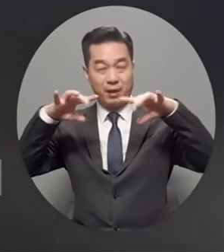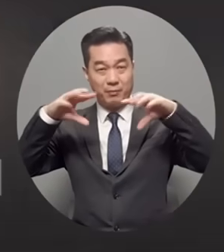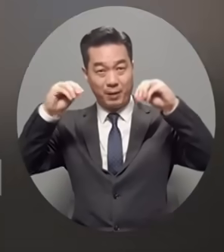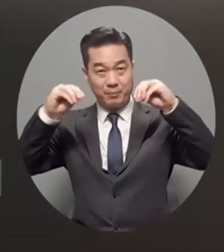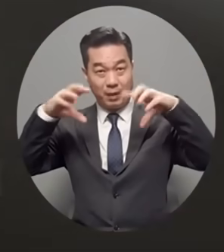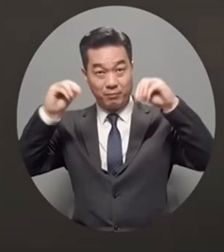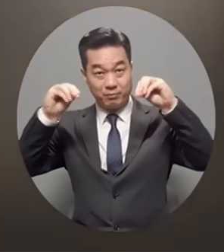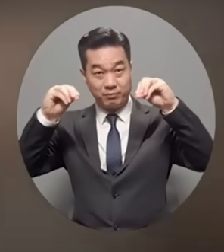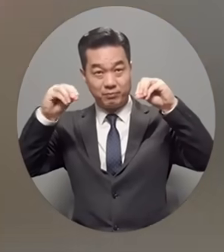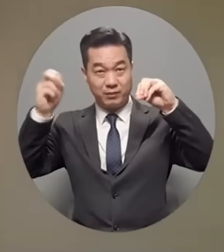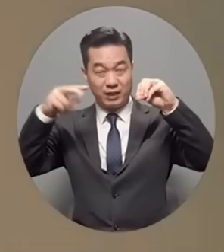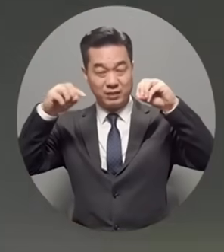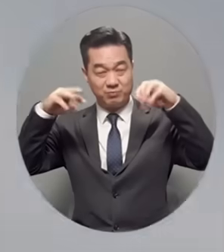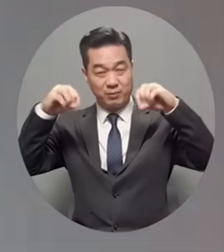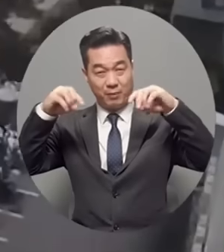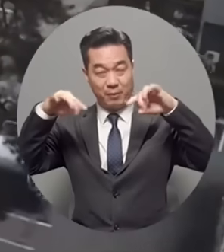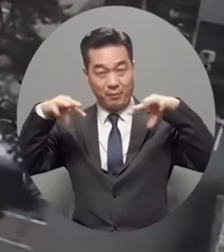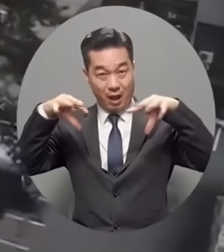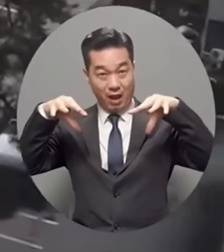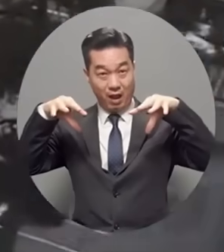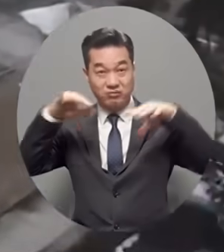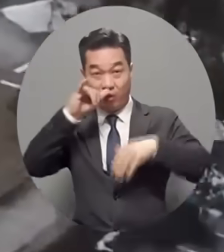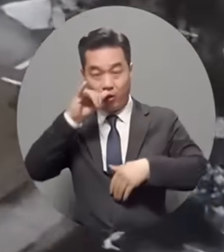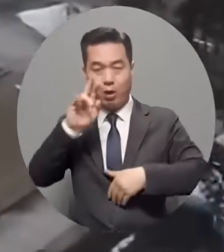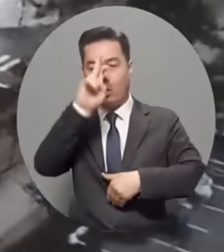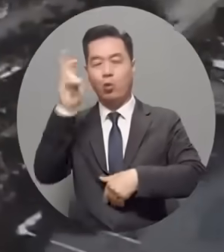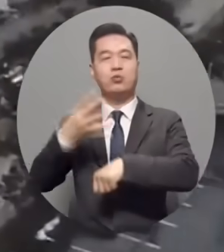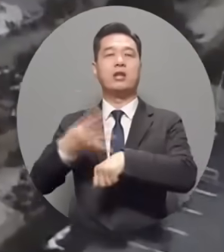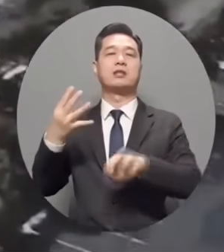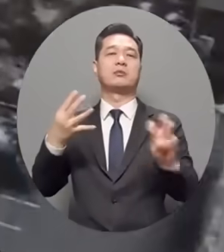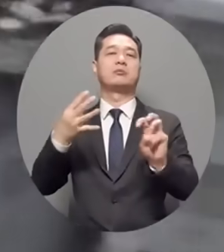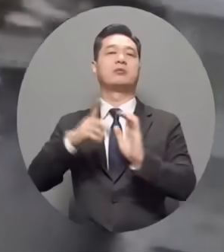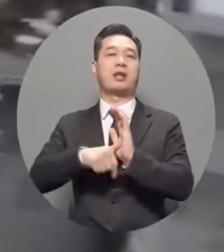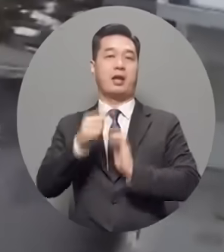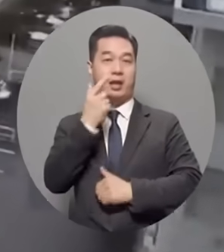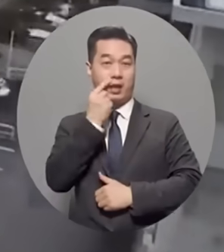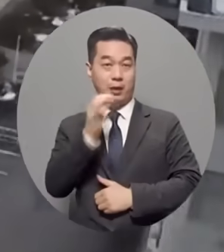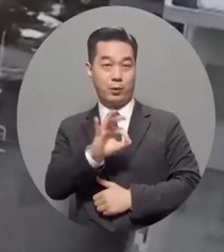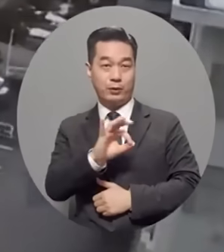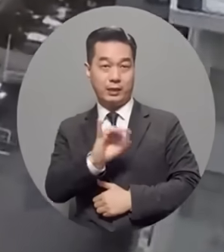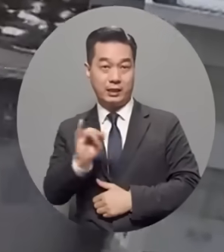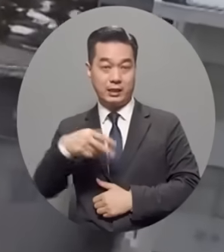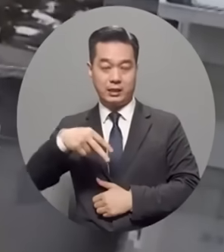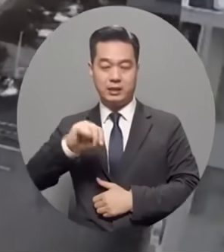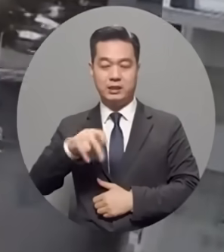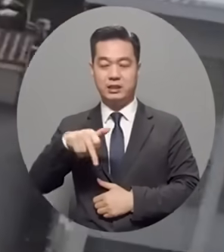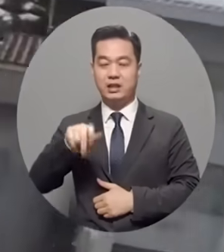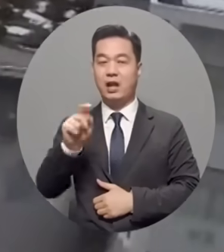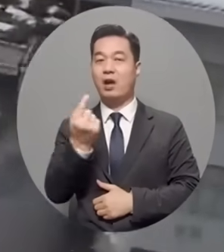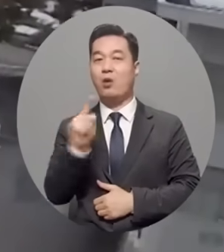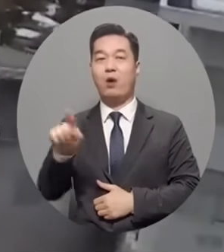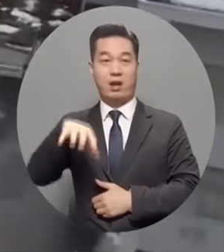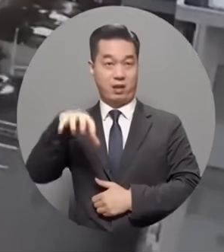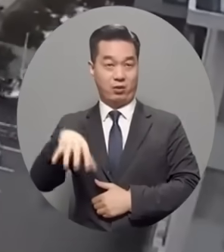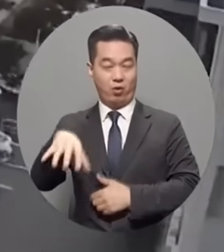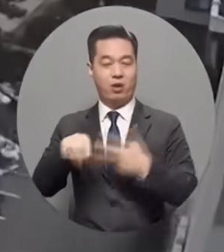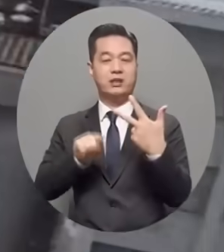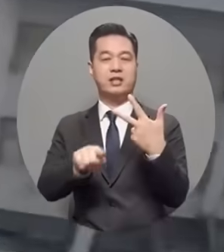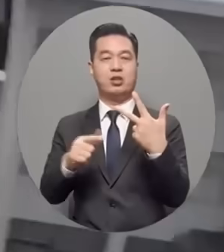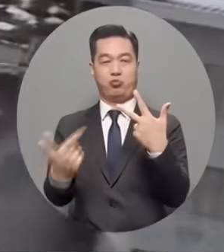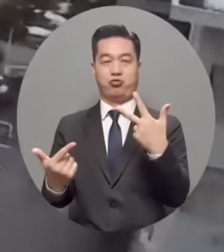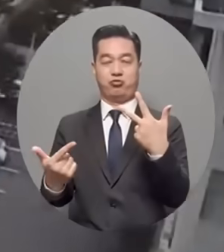다시 불이 켜지기도 합니다. 오늘 오후 4시 반쯤 일본 이시카와현 인근 해상에서 규모 7.6의